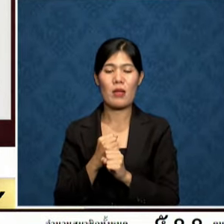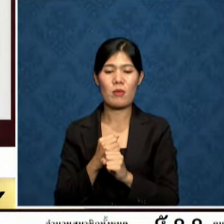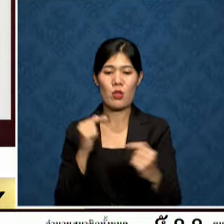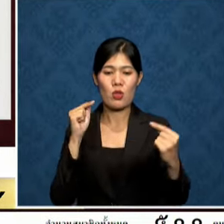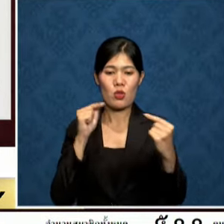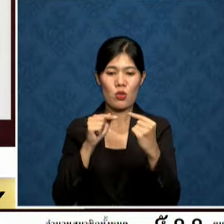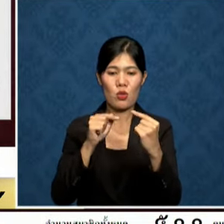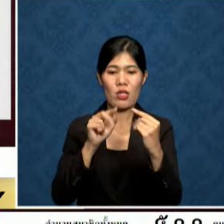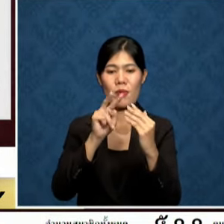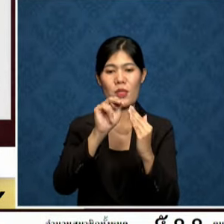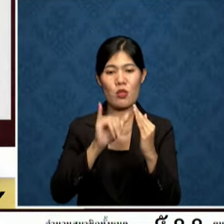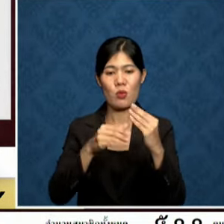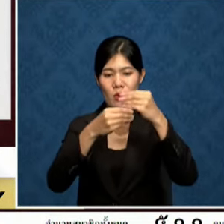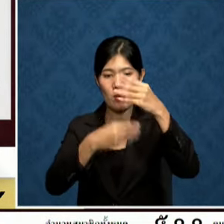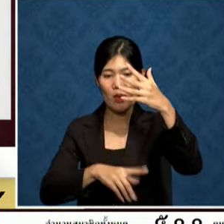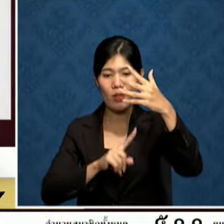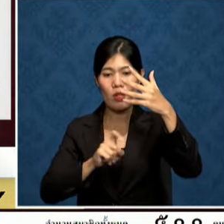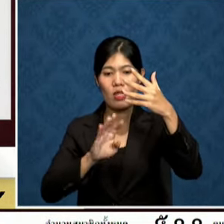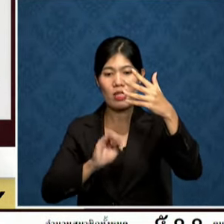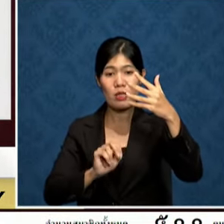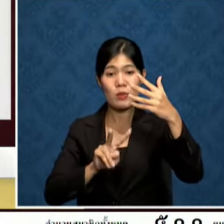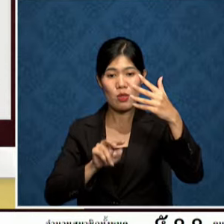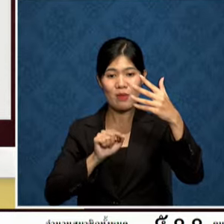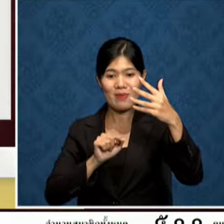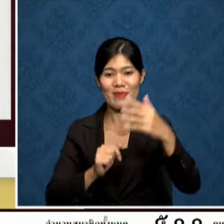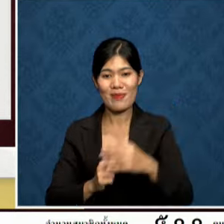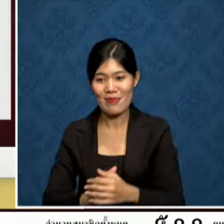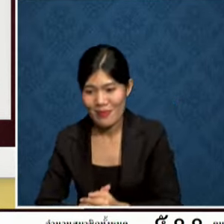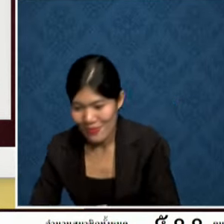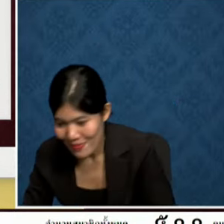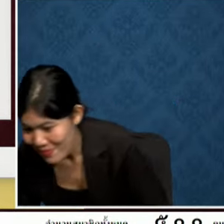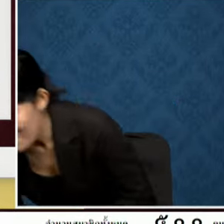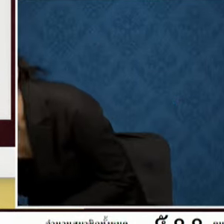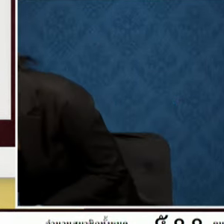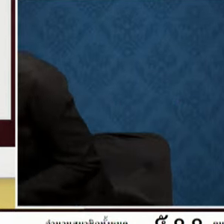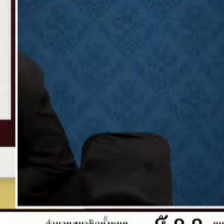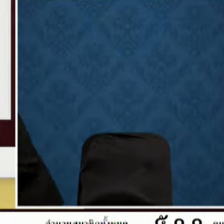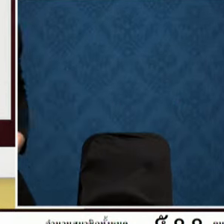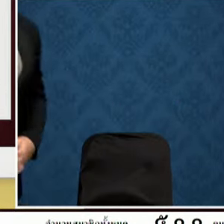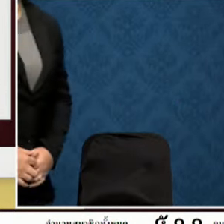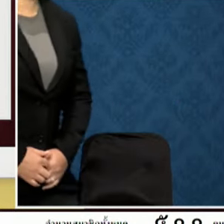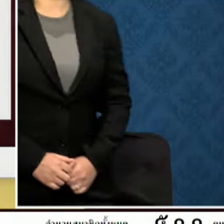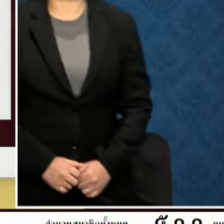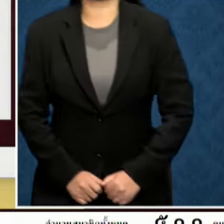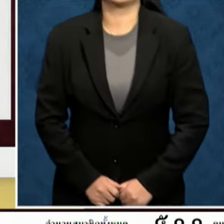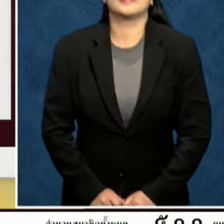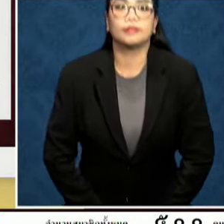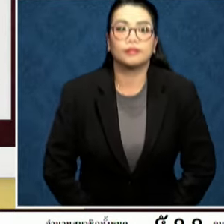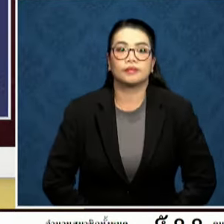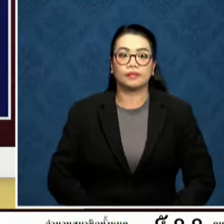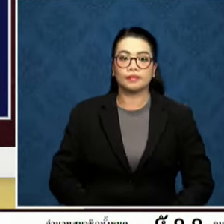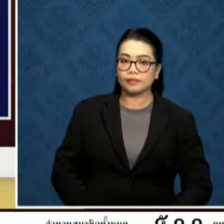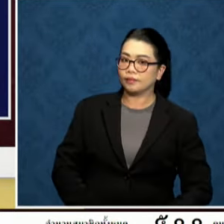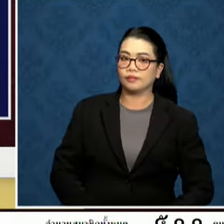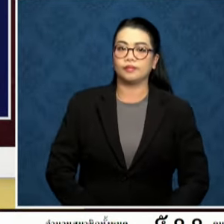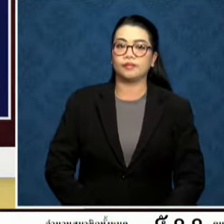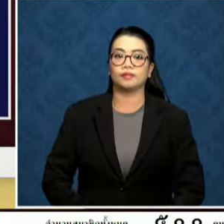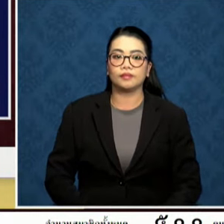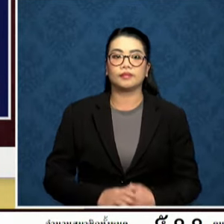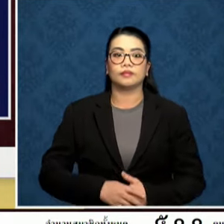นโยบายไหนใน 142ประเด็นนี้ค่ะท่านประธานถ้าท่านรัฐบาลเนี่ยเคลมว่าทุกโครงการทุกบาทรของงบประมาณเนี่ยมันสอด